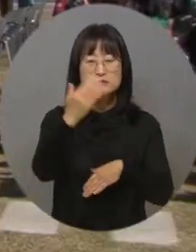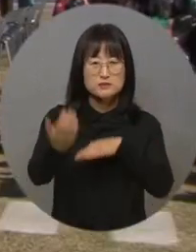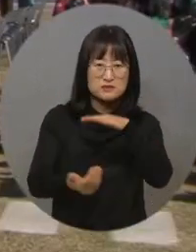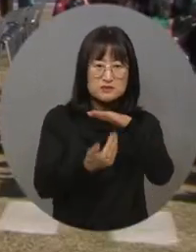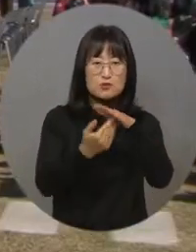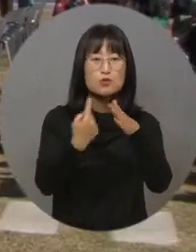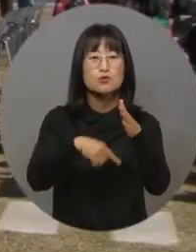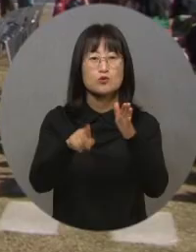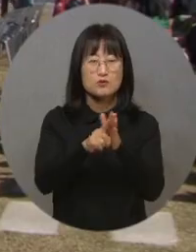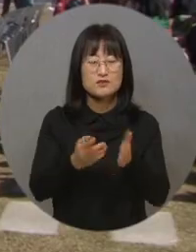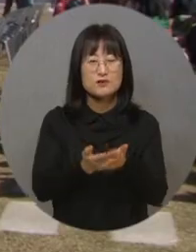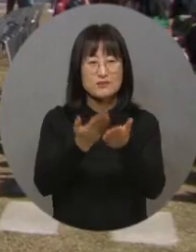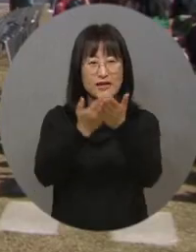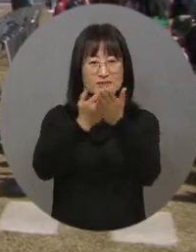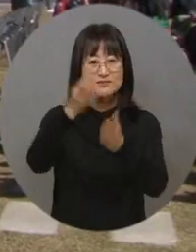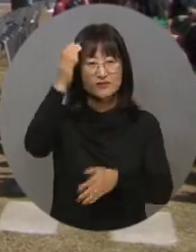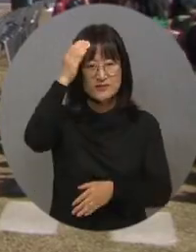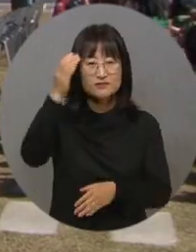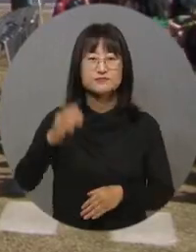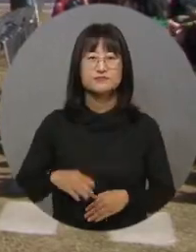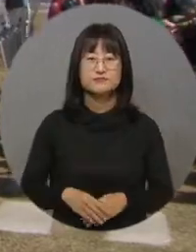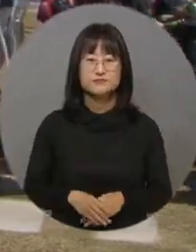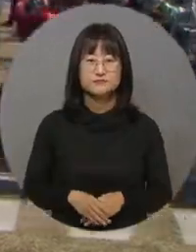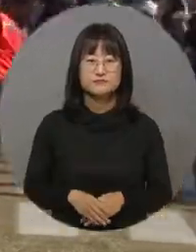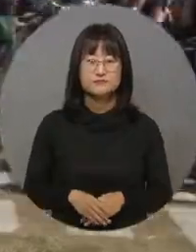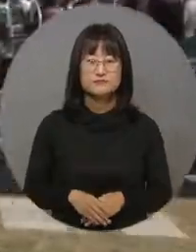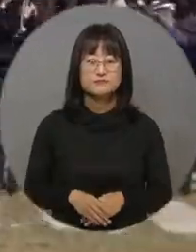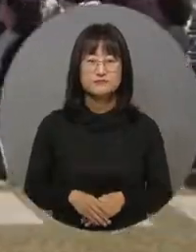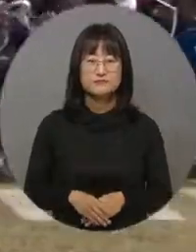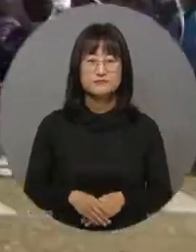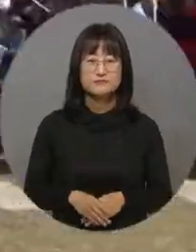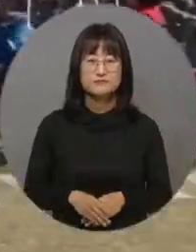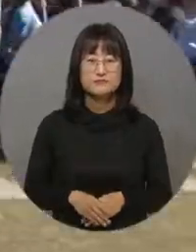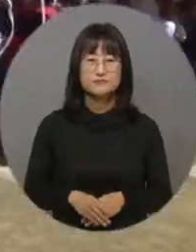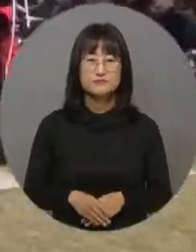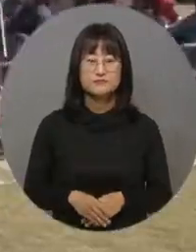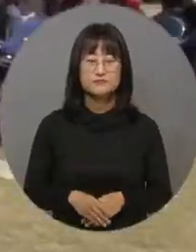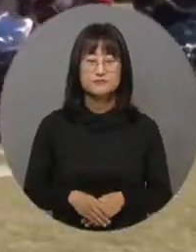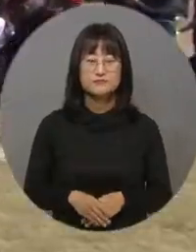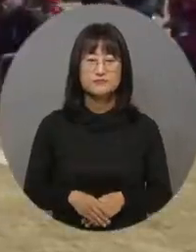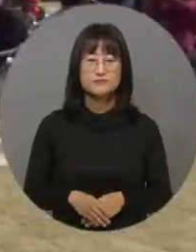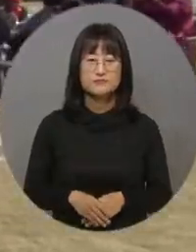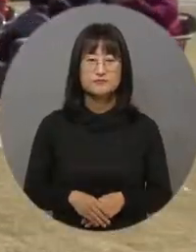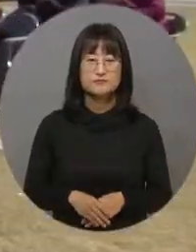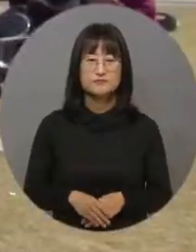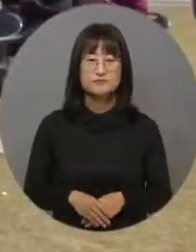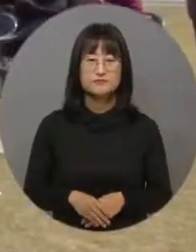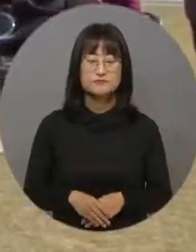향상될 수 있기를 기대해봅니다. 복지TV 뉴스 홍병영입니다.